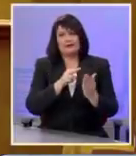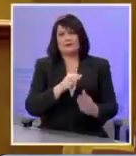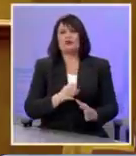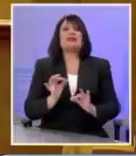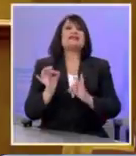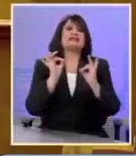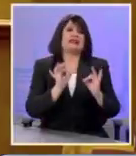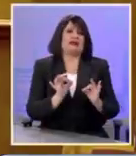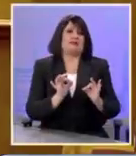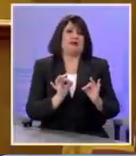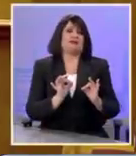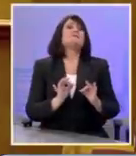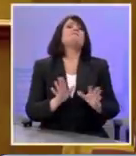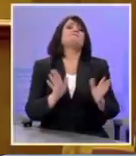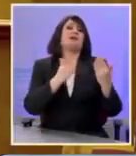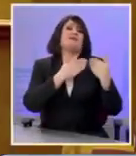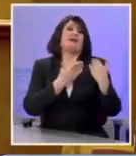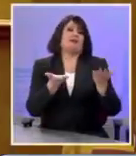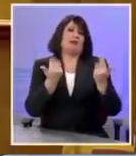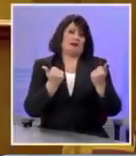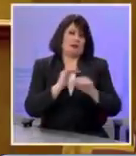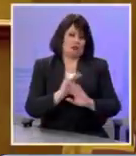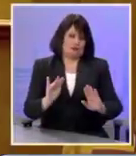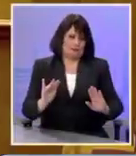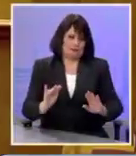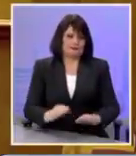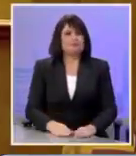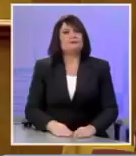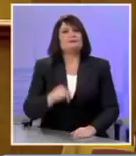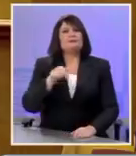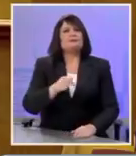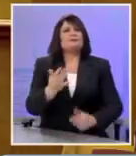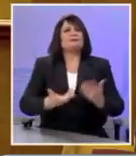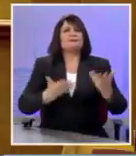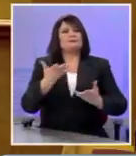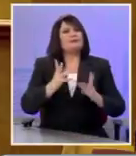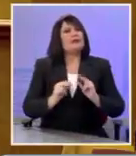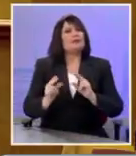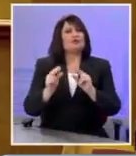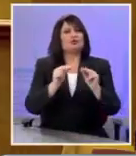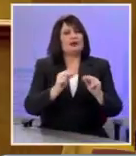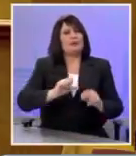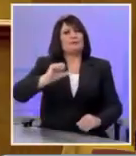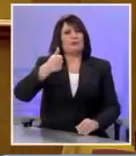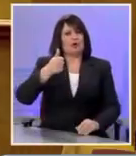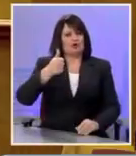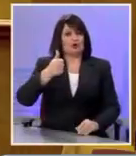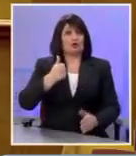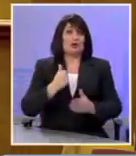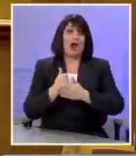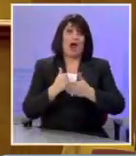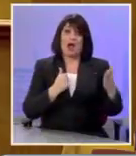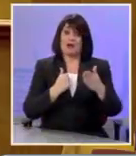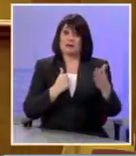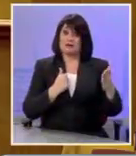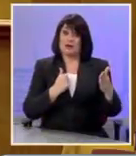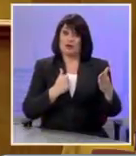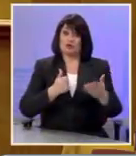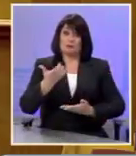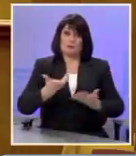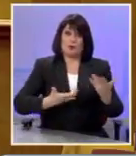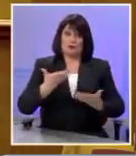ασυνέπεια και την ανευθυνότητά τους. Ο προϋπολογισμός που συζητούμε, ο πρώτος αριστερός